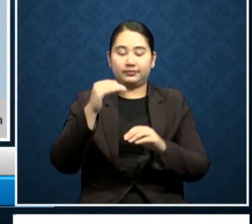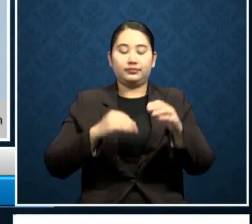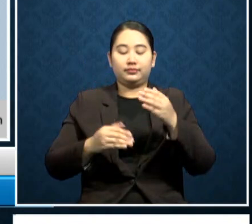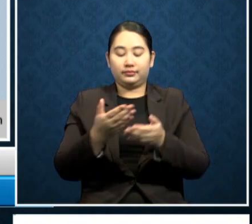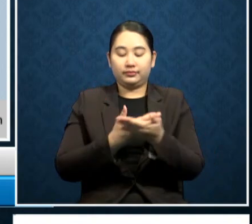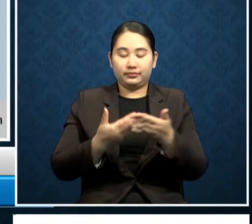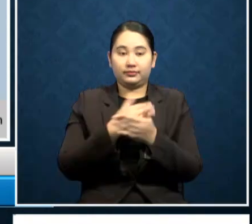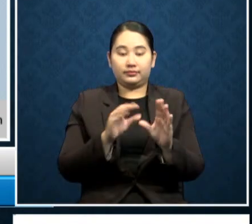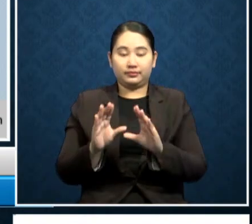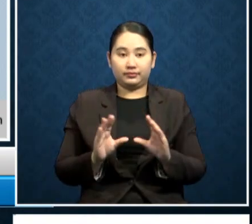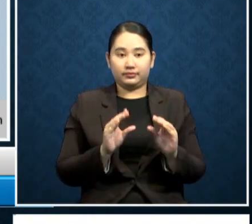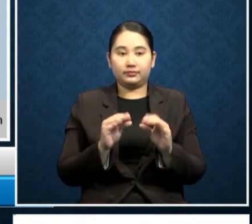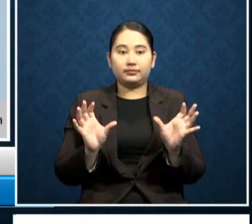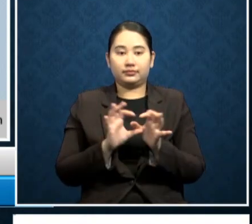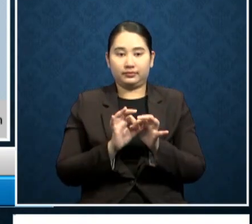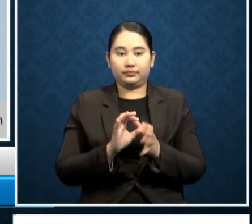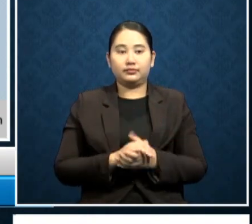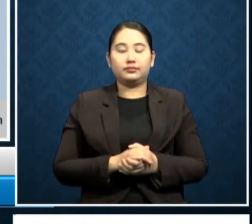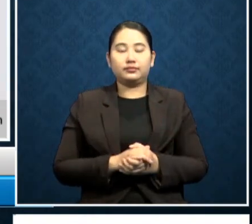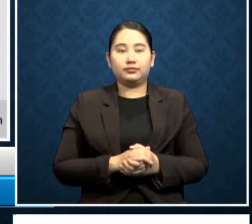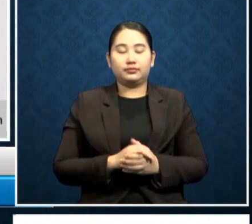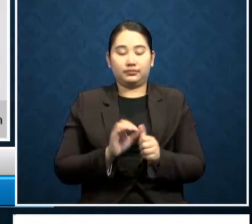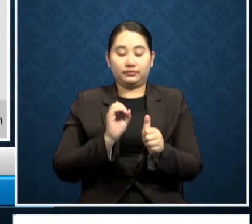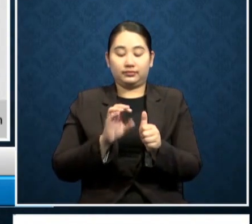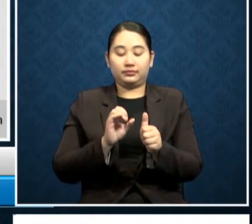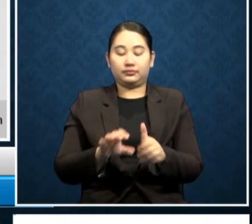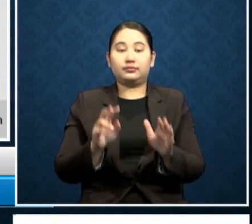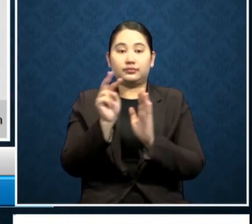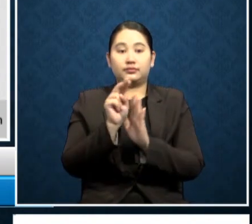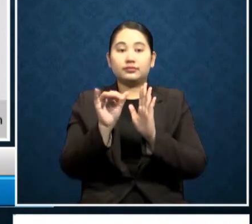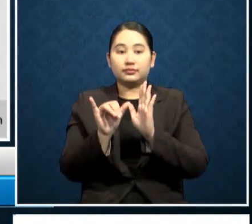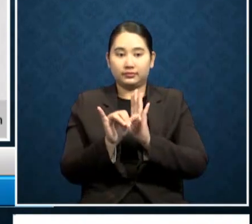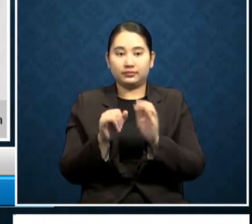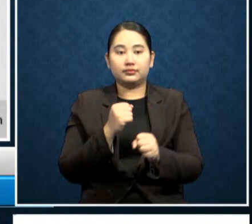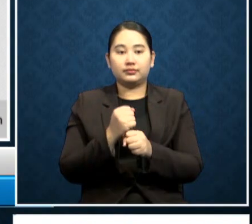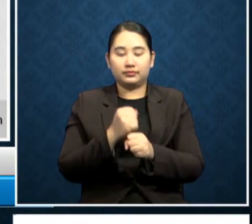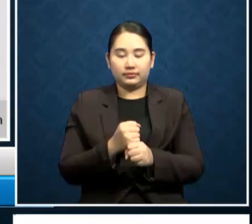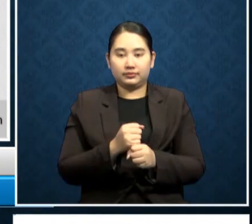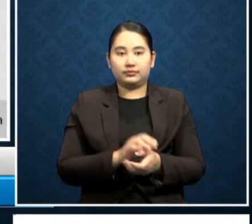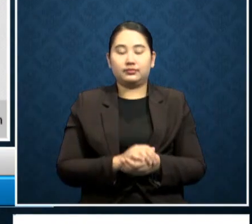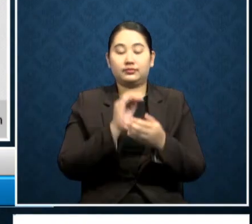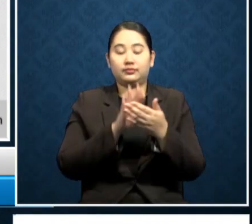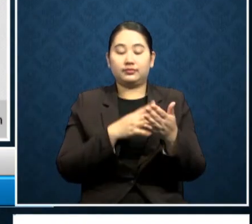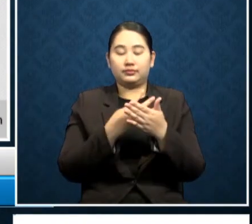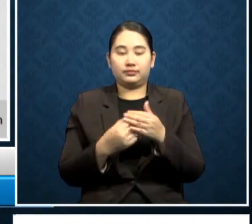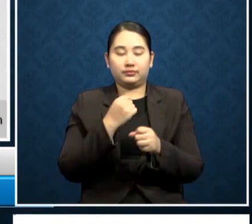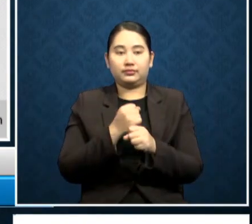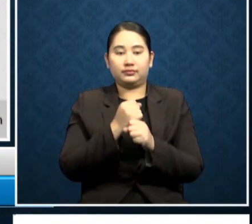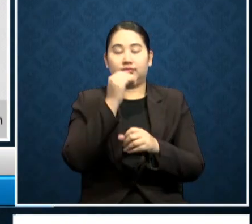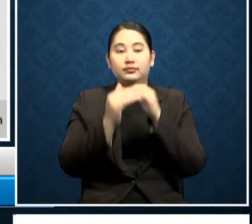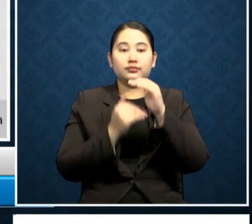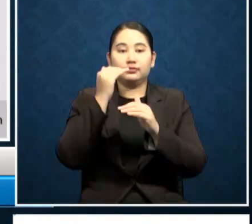เกี่ยวข้องข้อเสนอแด้านนโยบายควรมีการสร้างยุทธศาสตร์การพัฒนาโครง